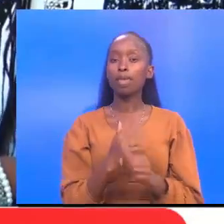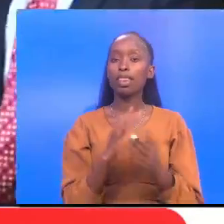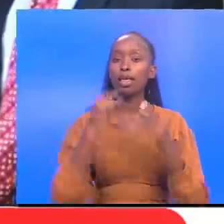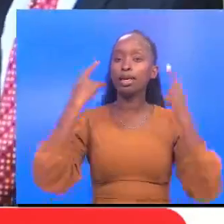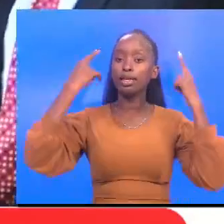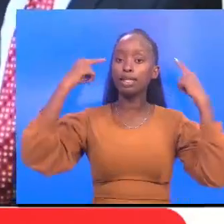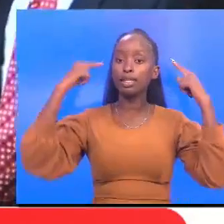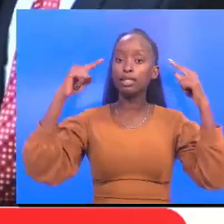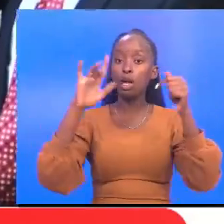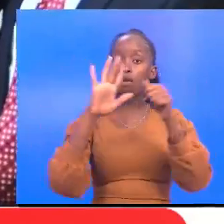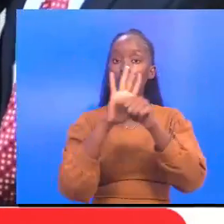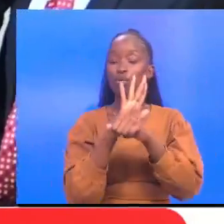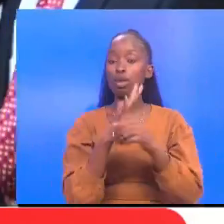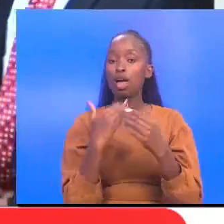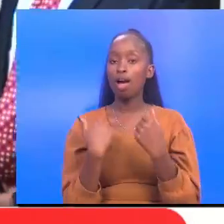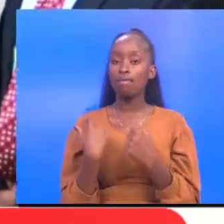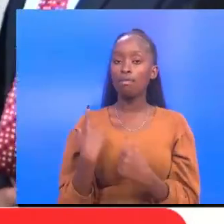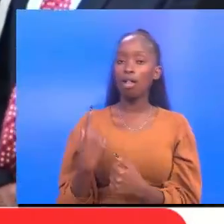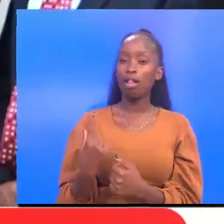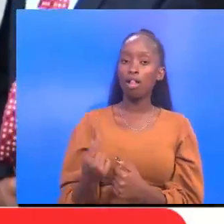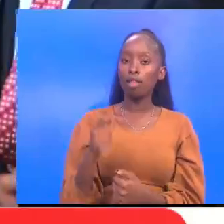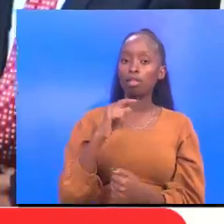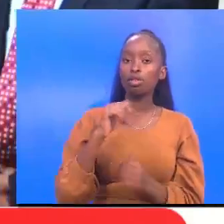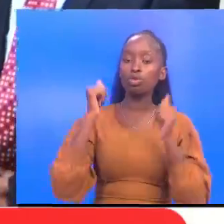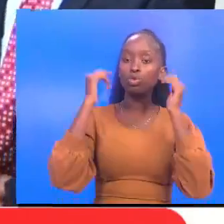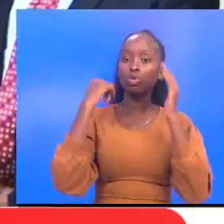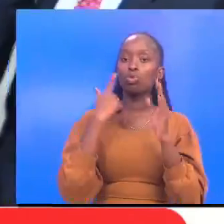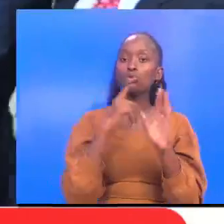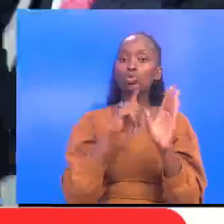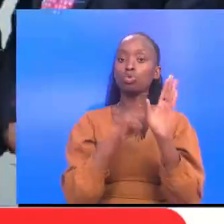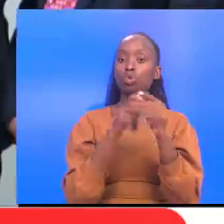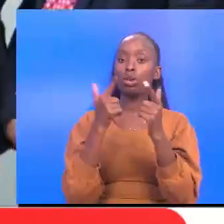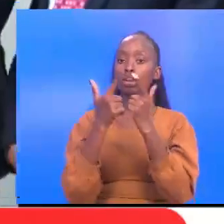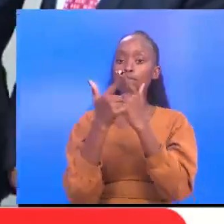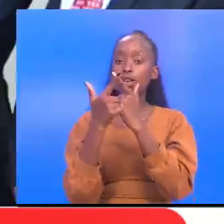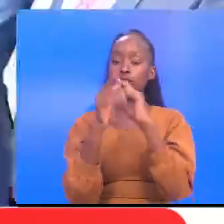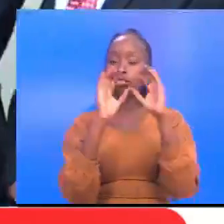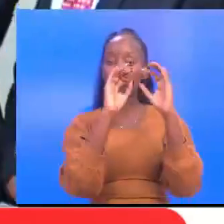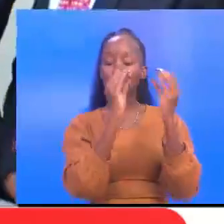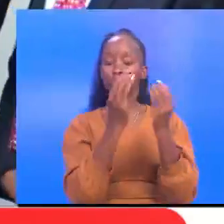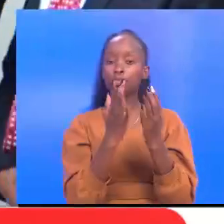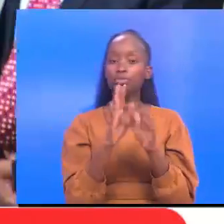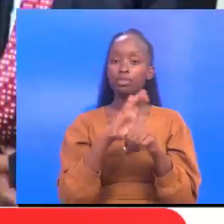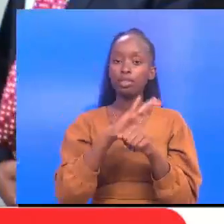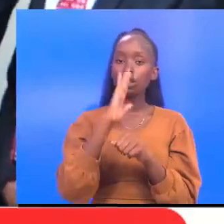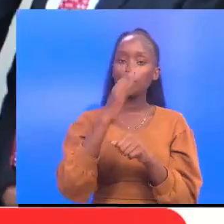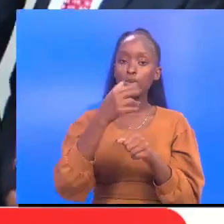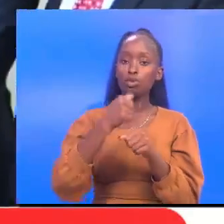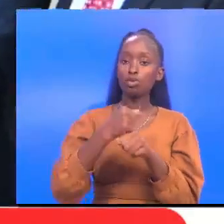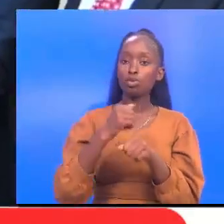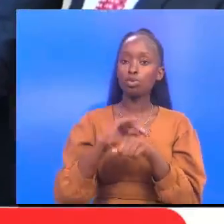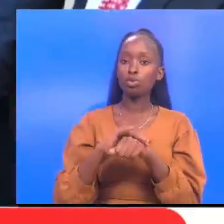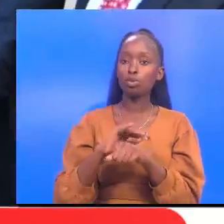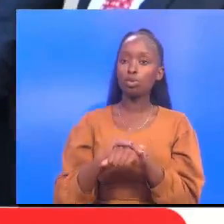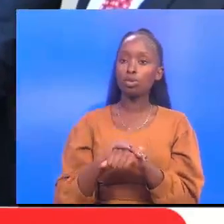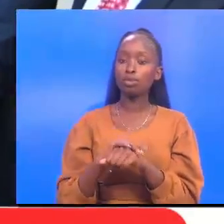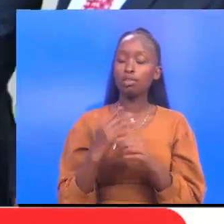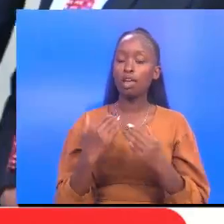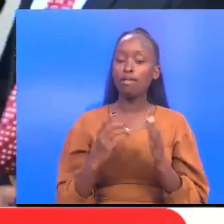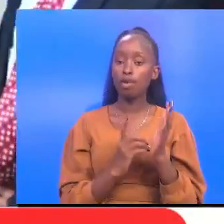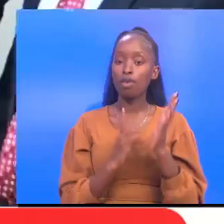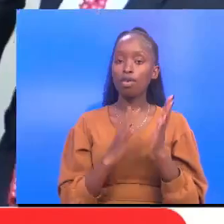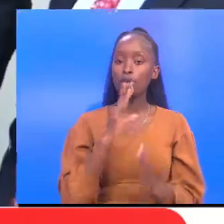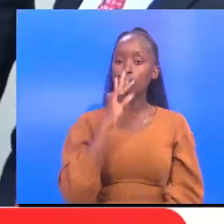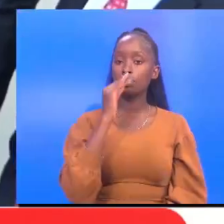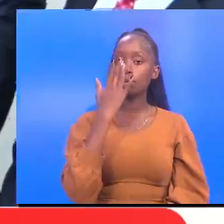karibuni wanafunzi ambao wamejiunga na taaluma mbalimbali watapata nafasi za ajira. Daktari Esther alizungumza